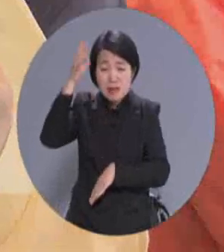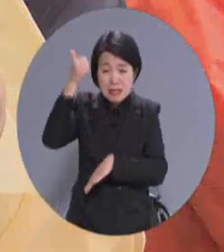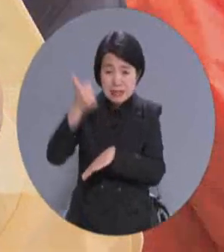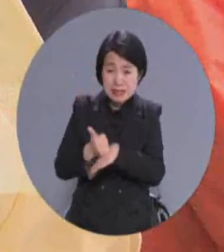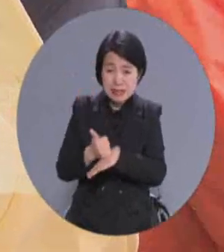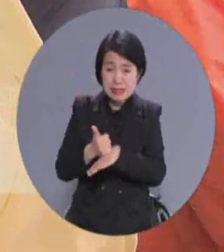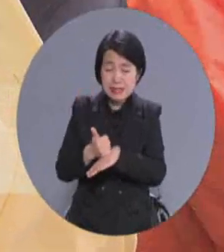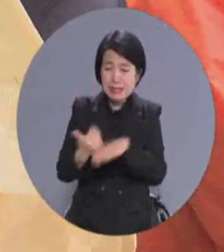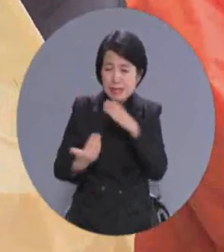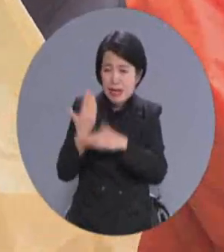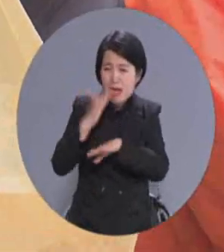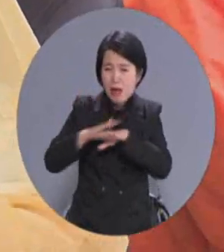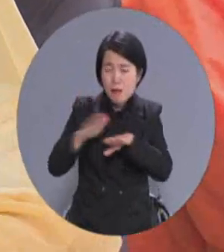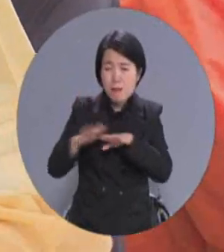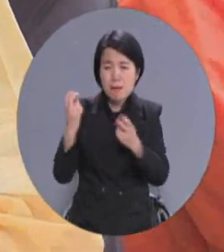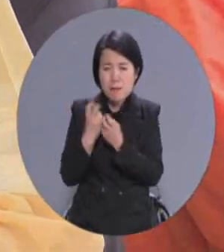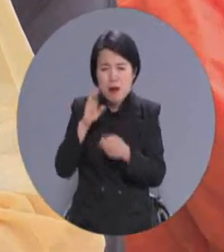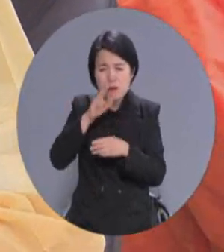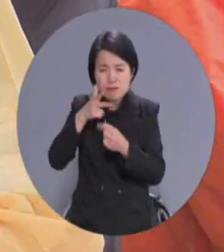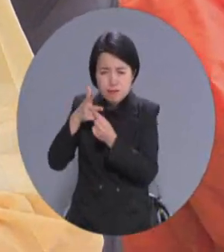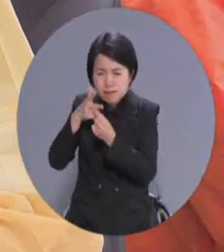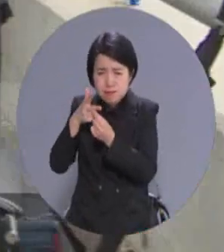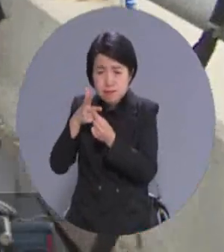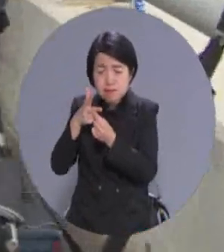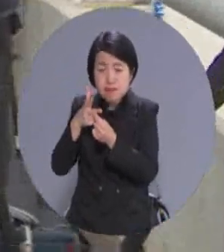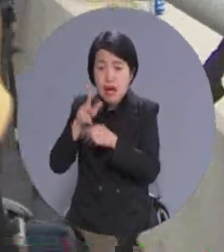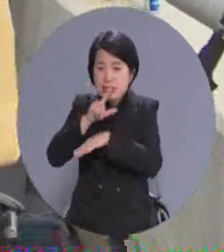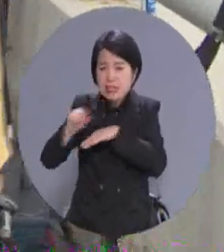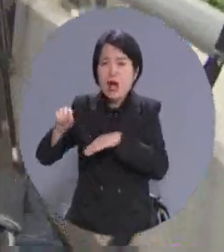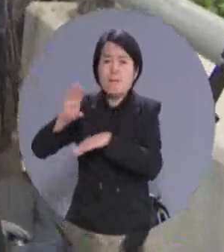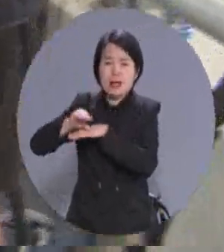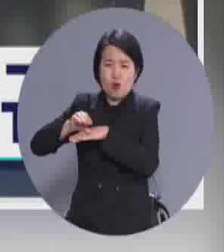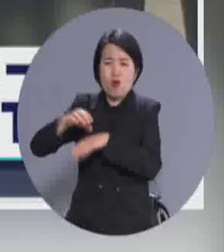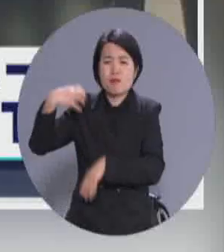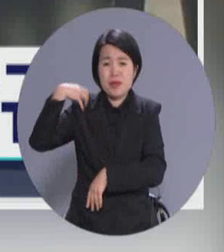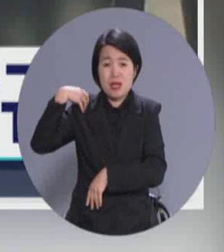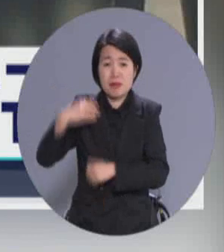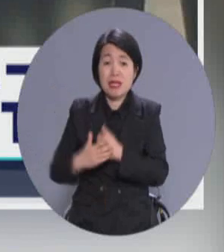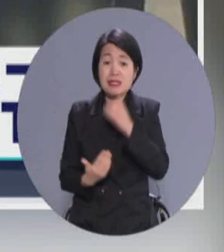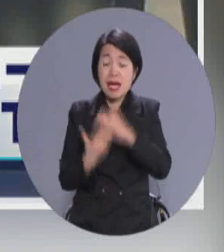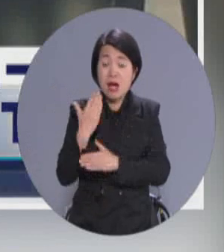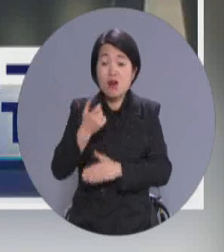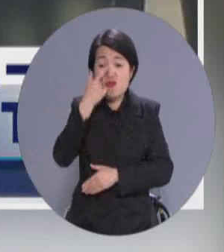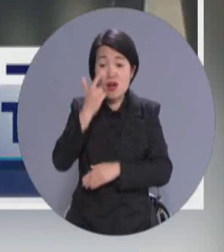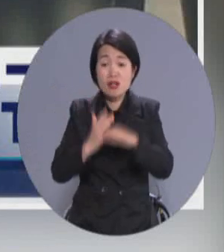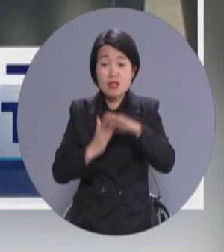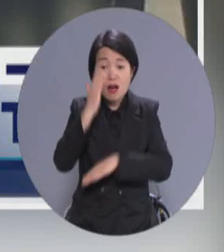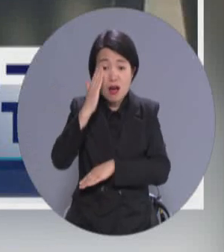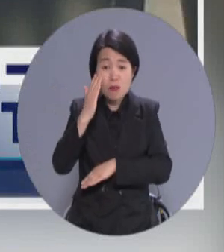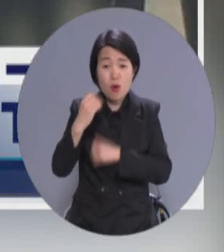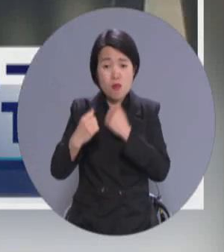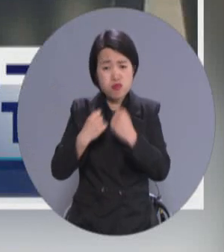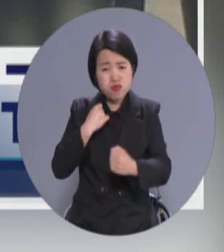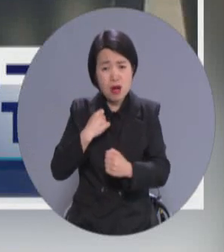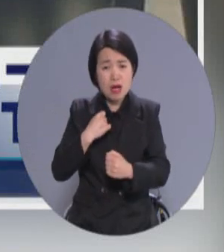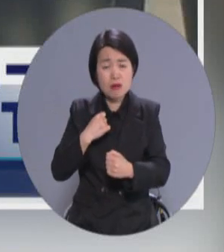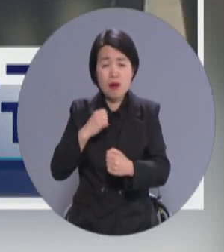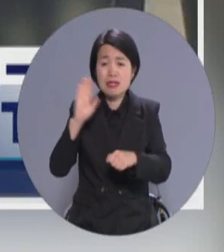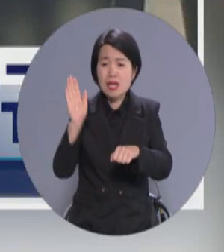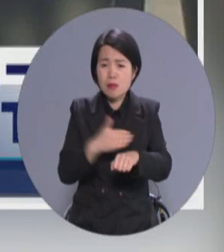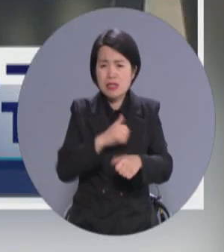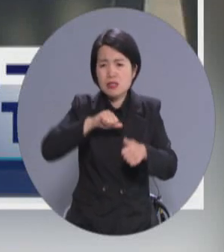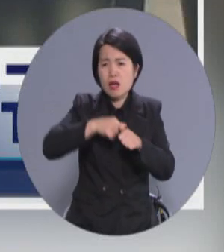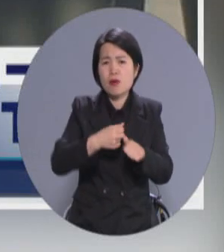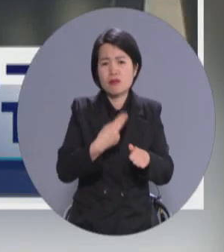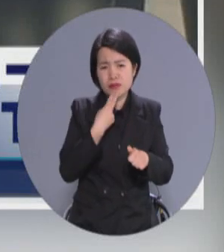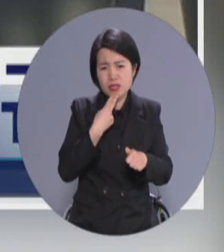파악과 재발 방지책 마련에 나선 곳도 지역방송입니다. 사건 발생 반년 가까이 지났지만 여전히 책임자들의 처벌